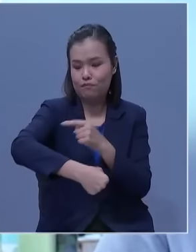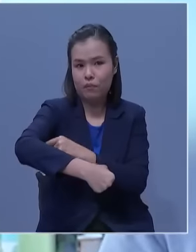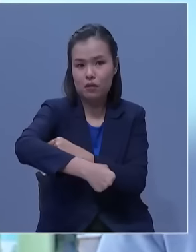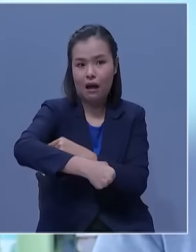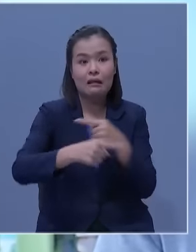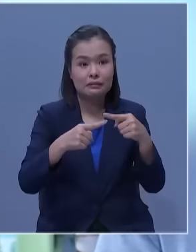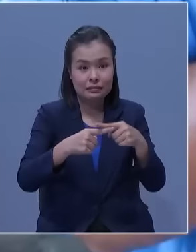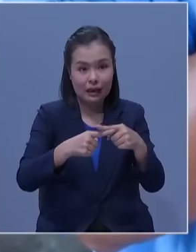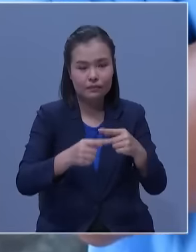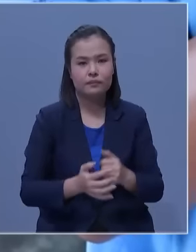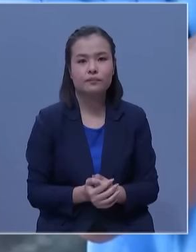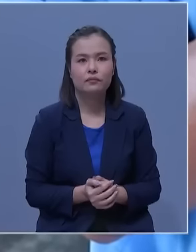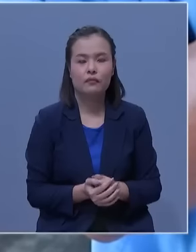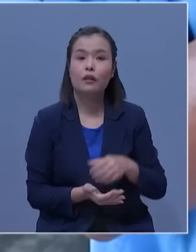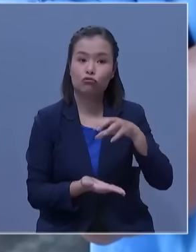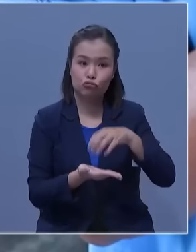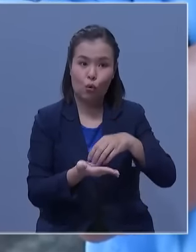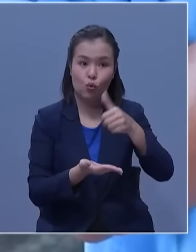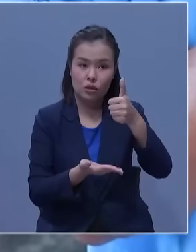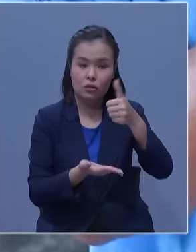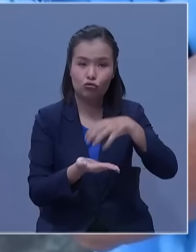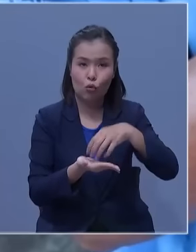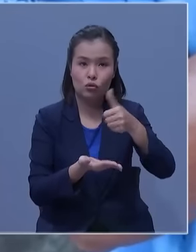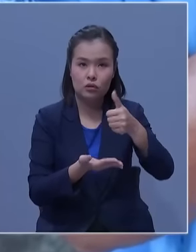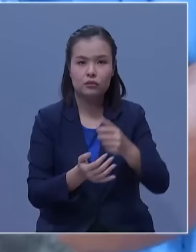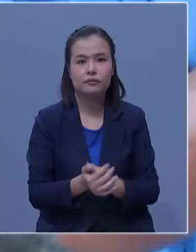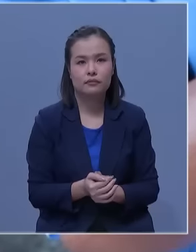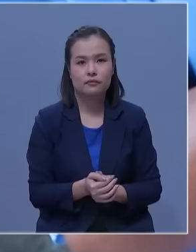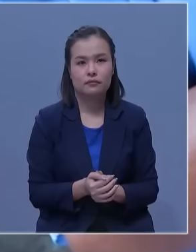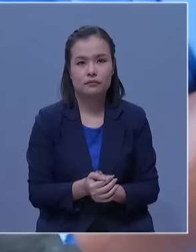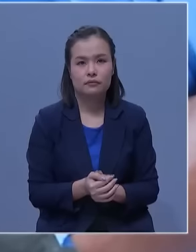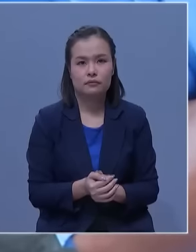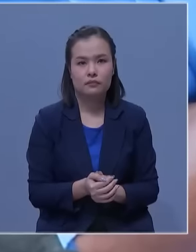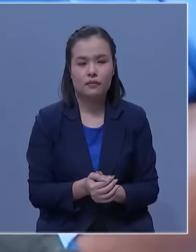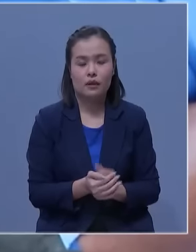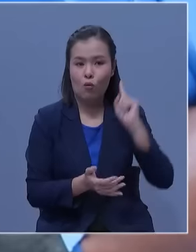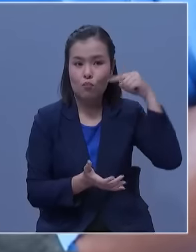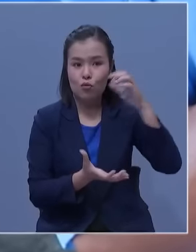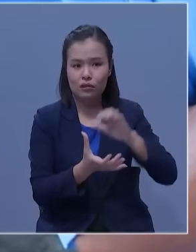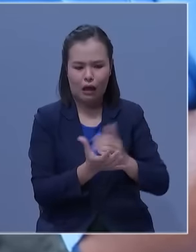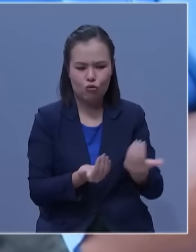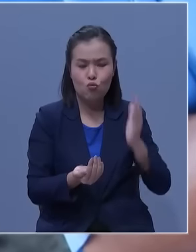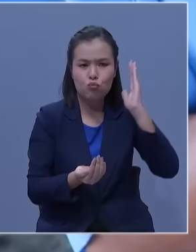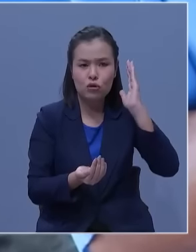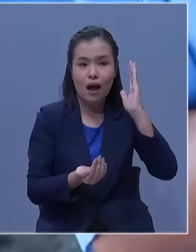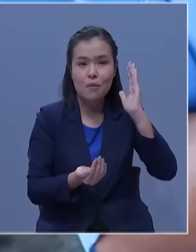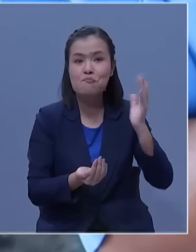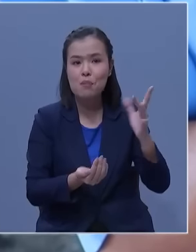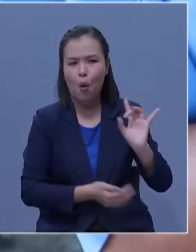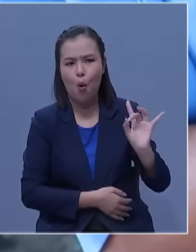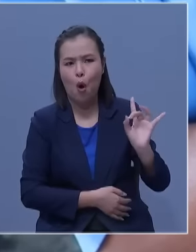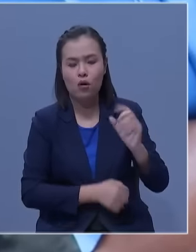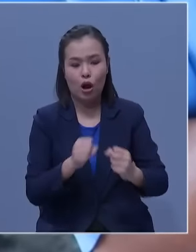ได้รับบาดเจ็บนะครับเขาบอกเคราะห์ดีเดชบุญที่กระสุนที่ยิงมาเนี่ยไม่ถูกภรรยากับลูกชาย2คนอายุ13